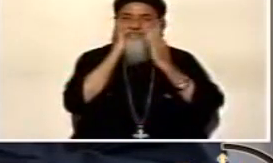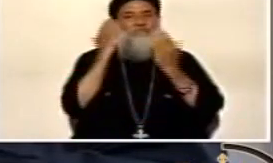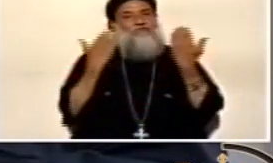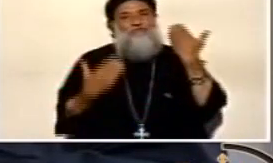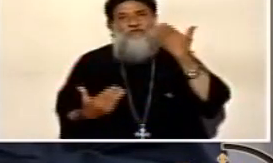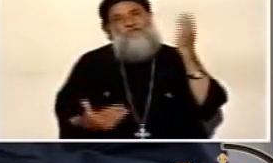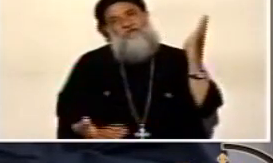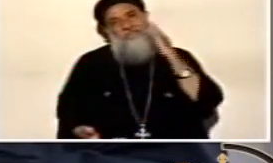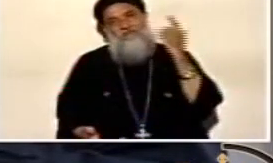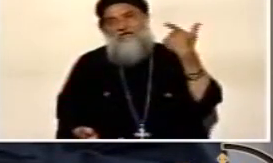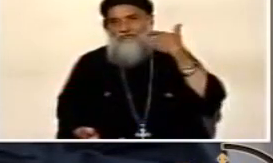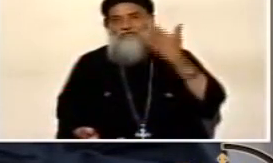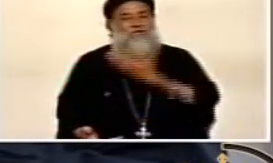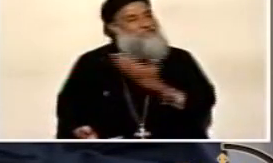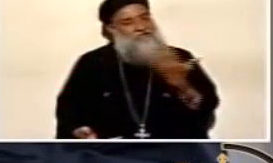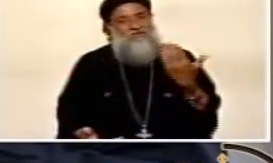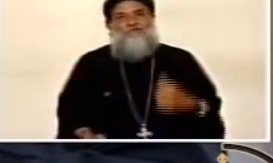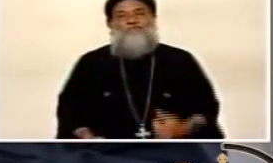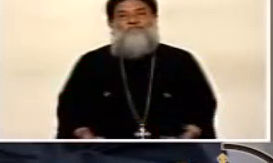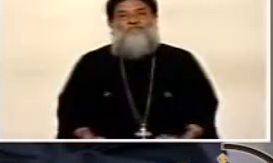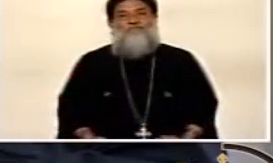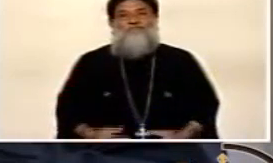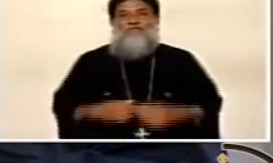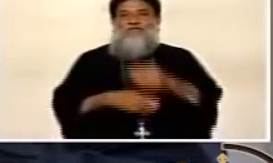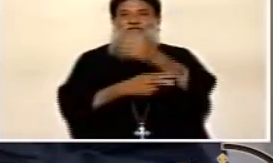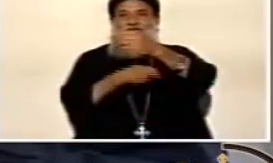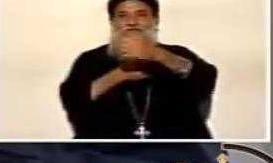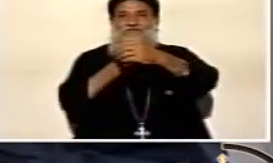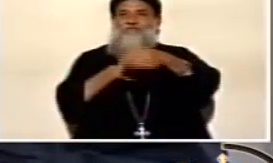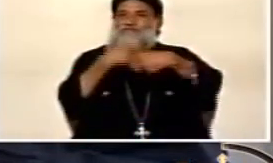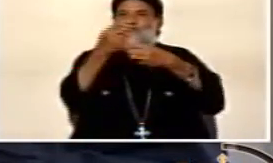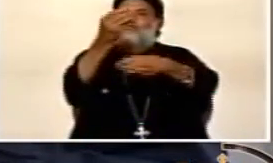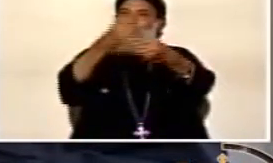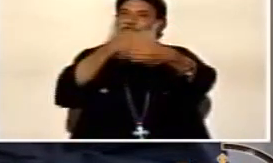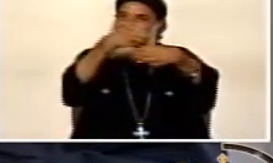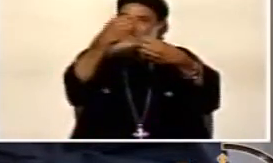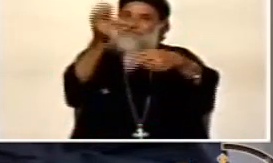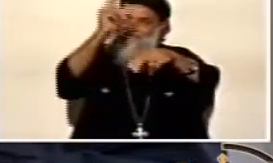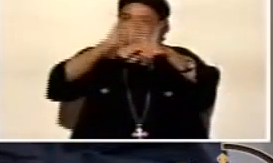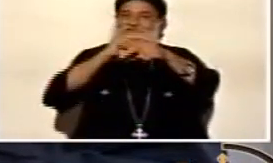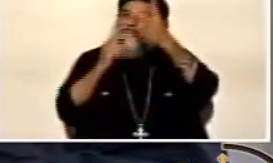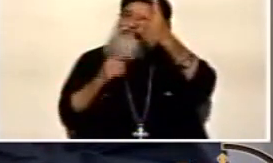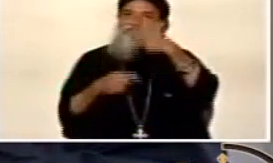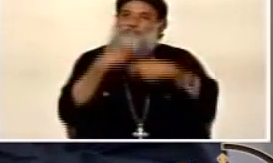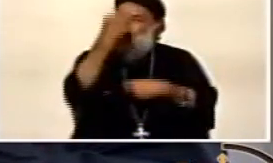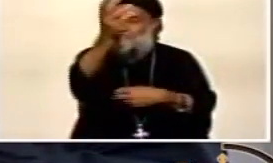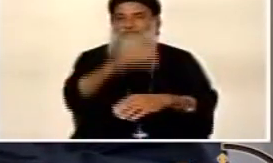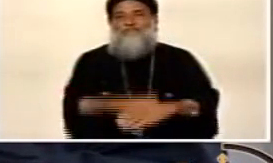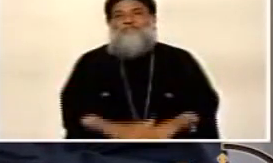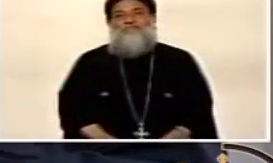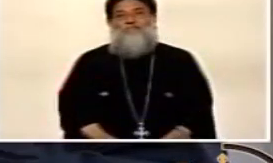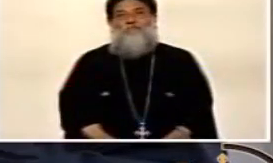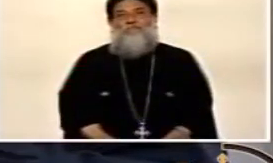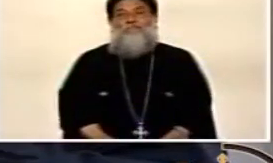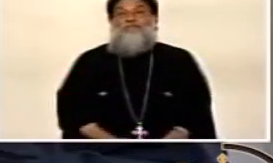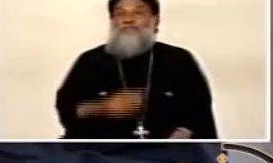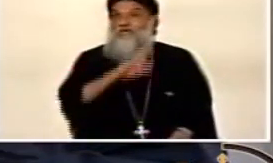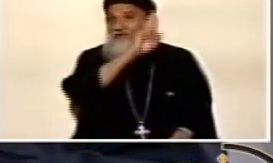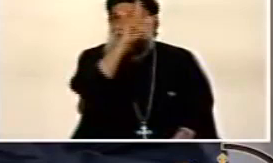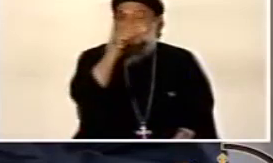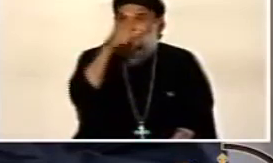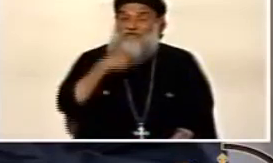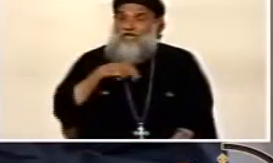له الآخر أيضا، ومن أخذ رداءك فلا تمنعه ثوبك أيضا، وكل من